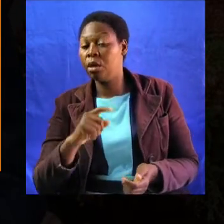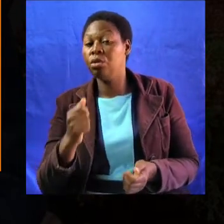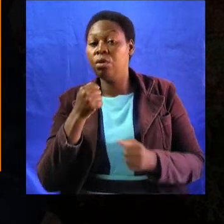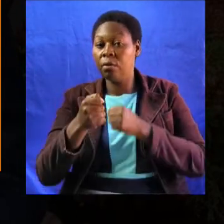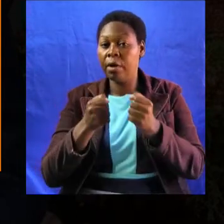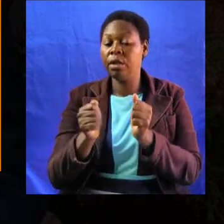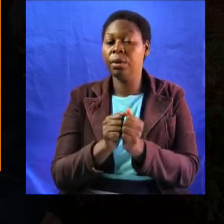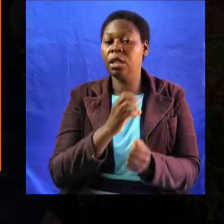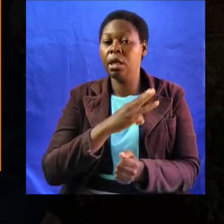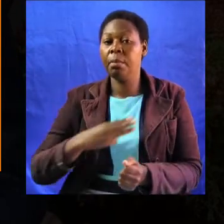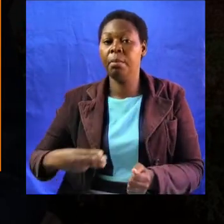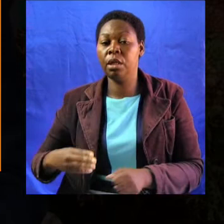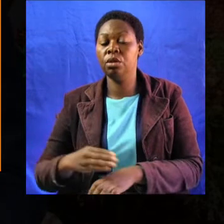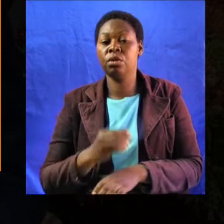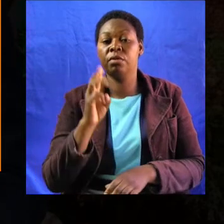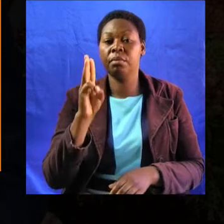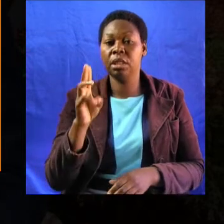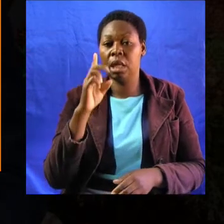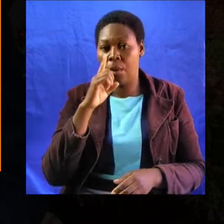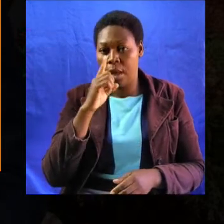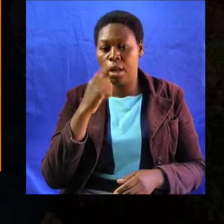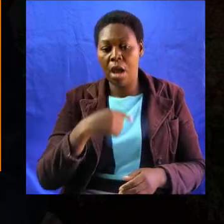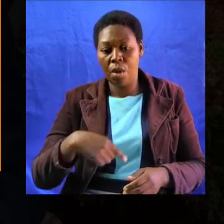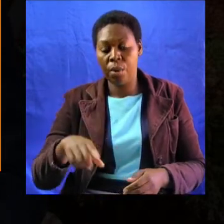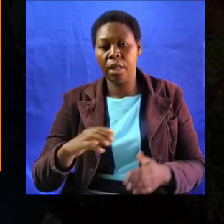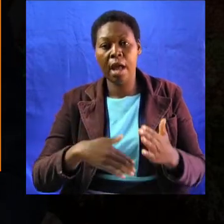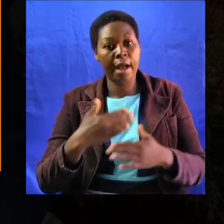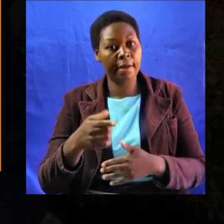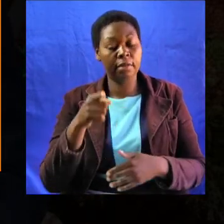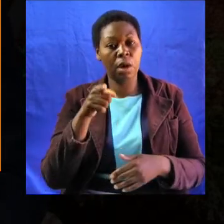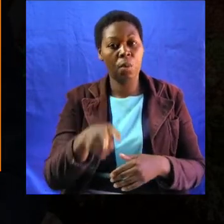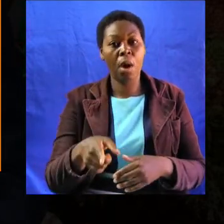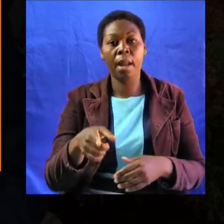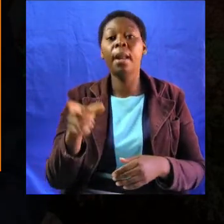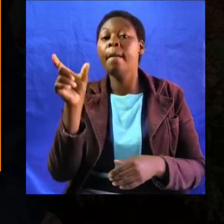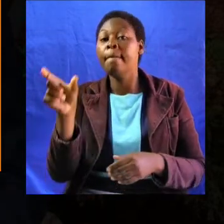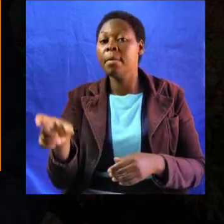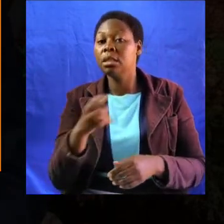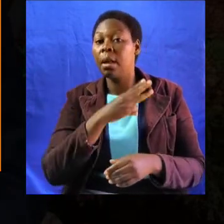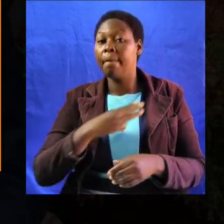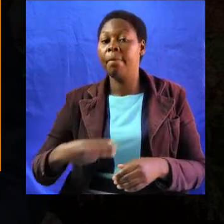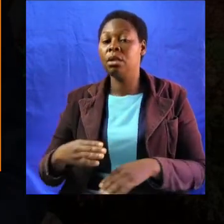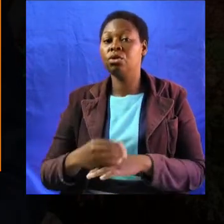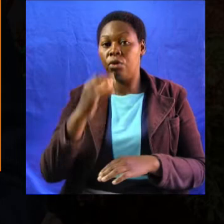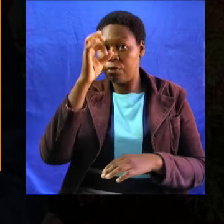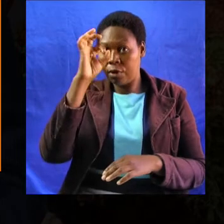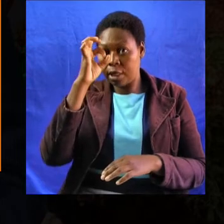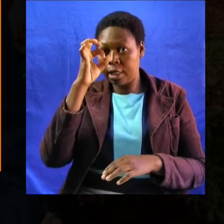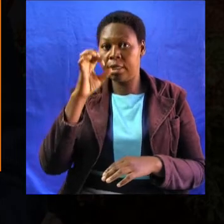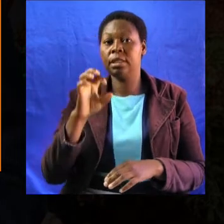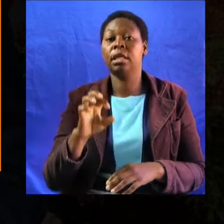wePezhia. Kana ndabvapo tarira muchinda weGreece uchauya. Asi ndichakuudza zvakanyorwa